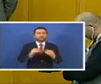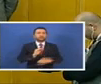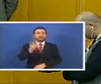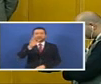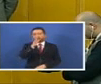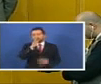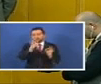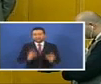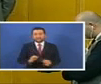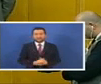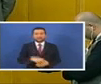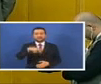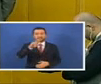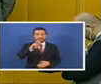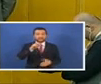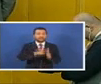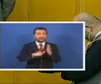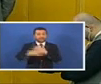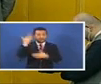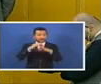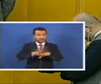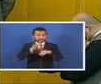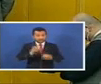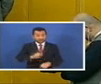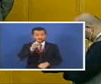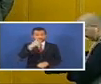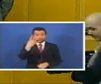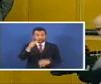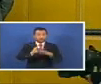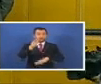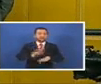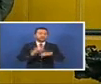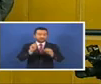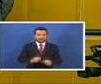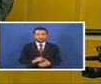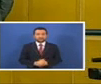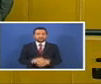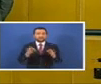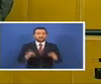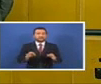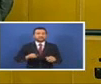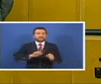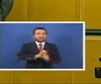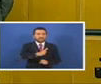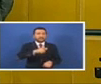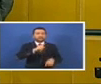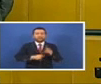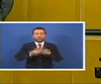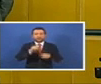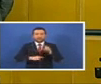yaşadık. 80'lerde yaşadık, 94'lerde yaşadık. Şiddet